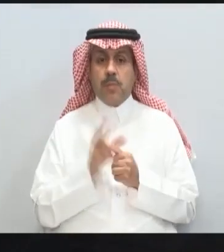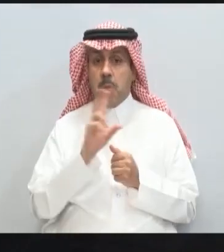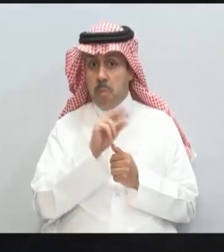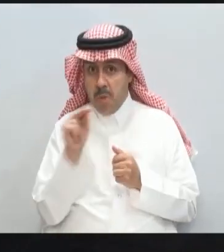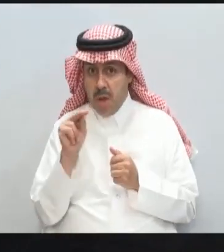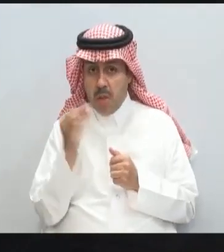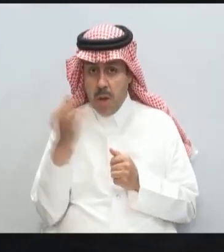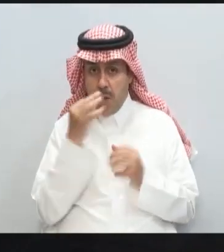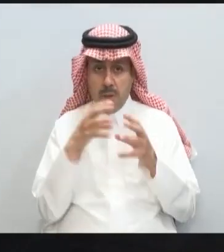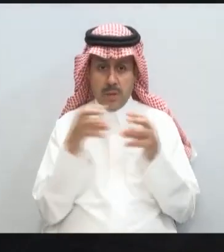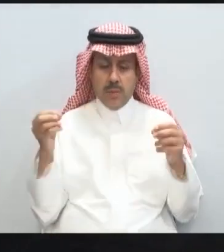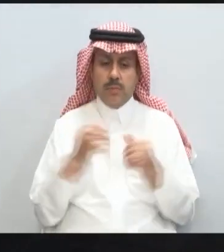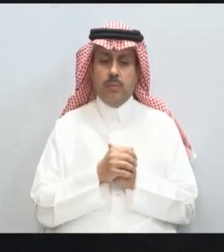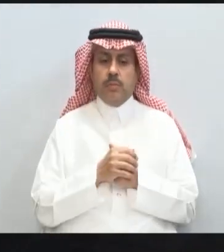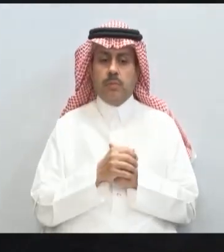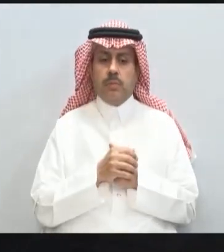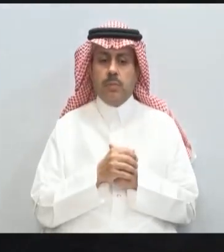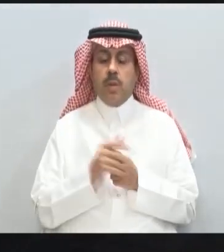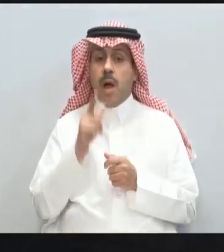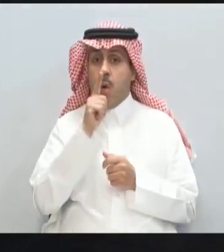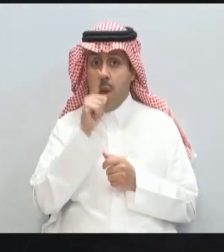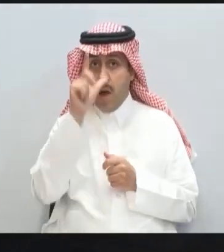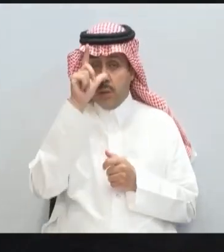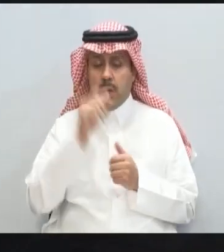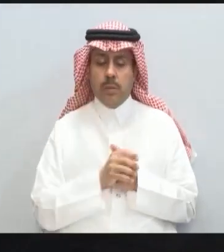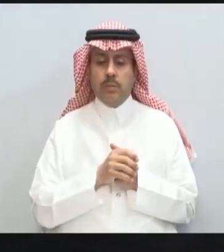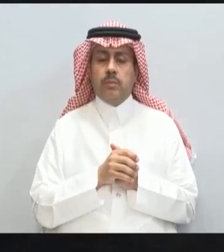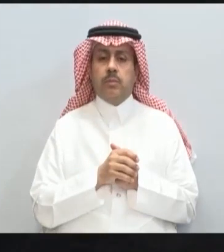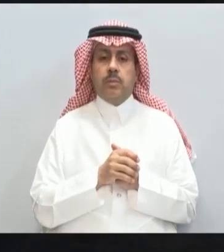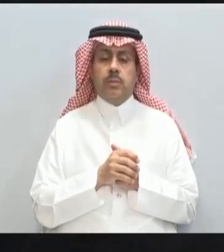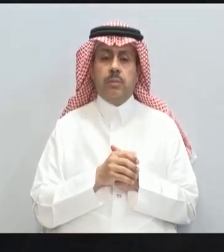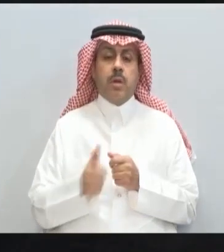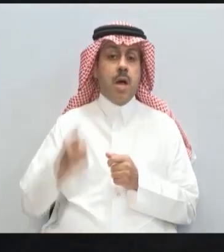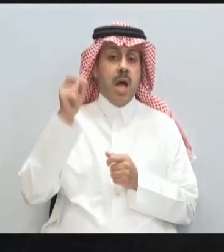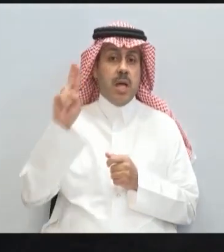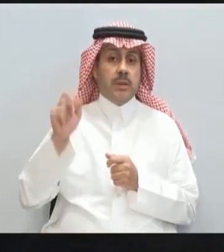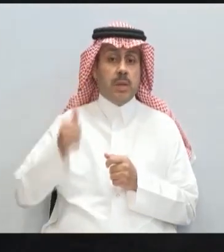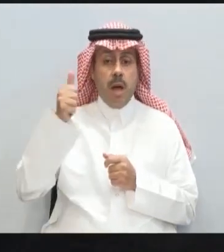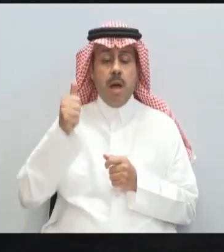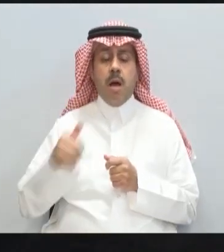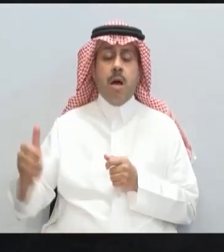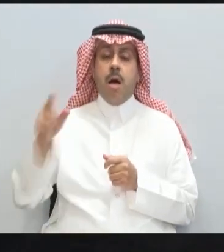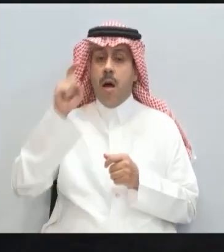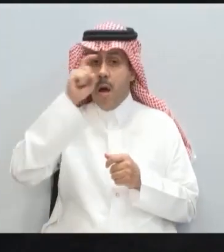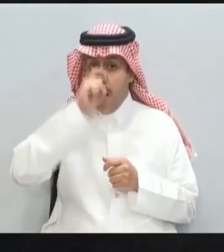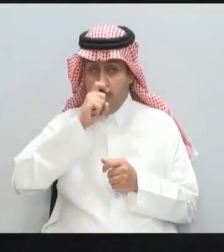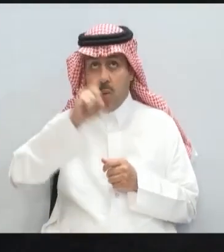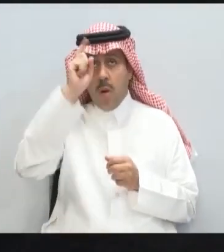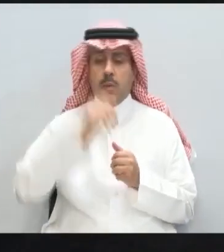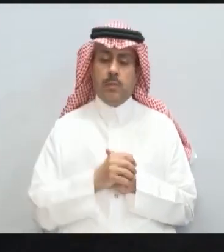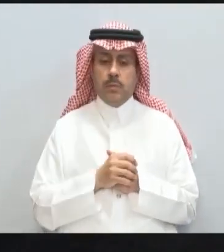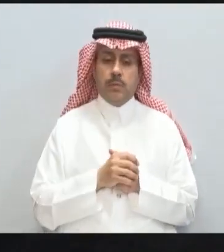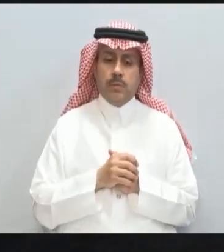معاني الكلمات امامكم هنا قول الله جل وعلا اتى امر الله ما المراد بهذه الجمله في الايه